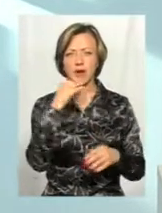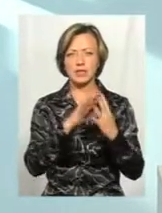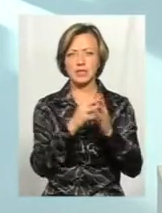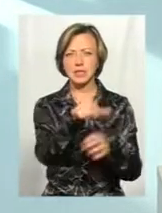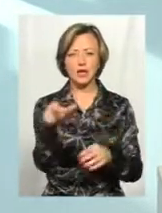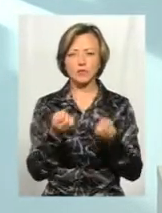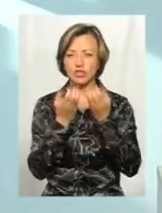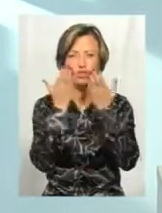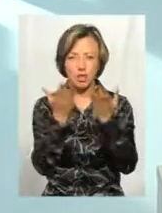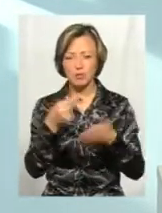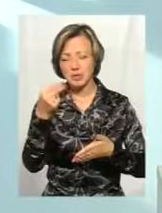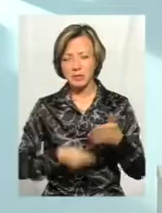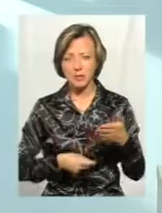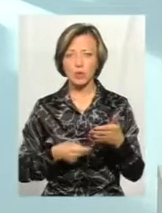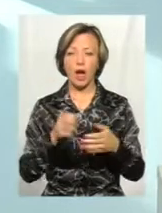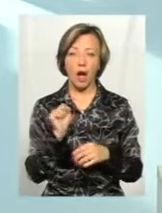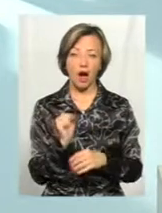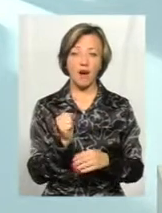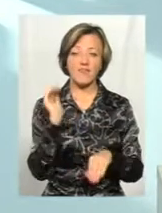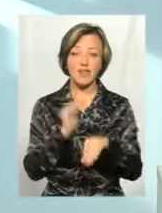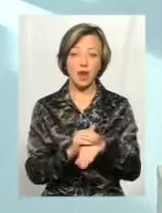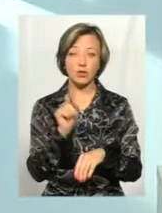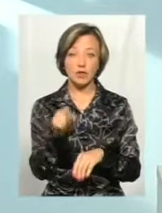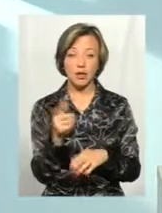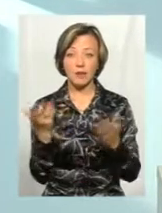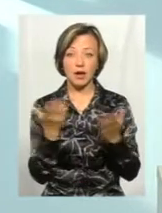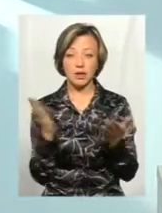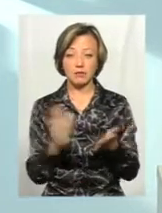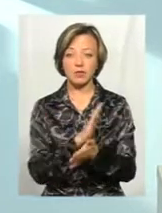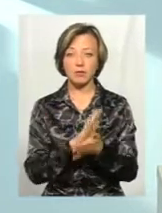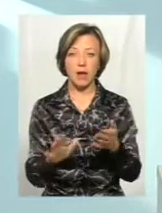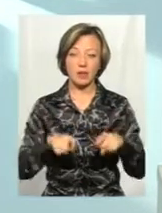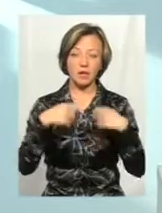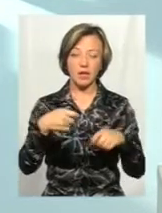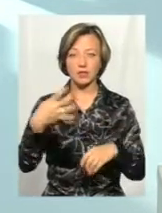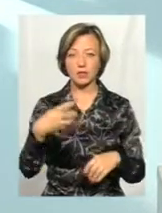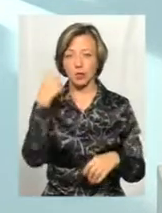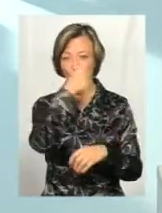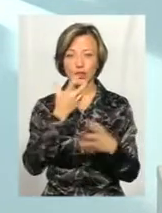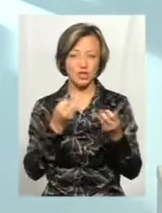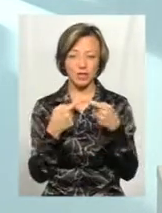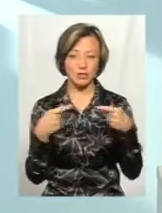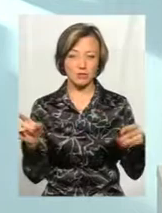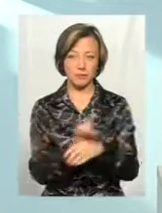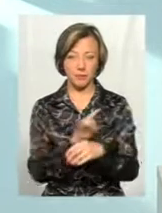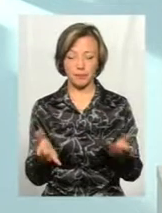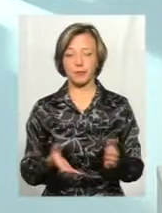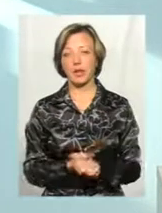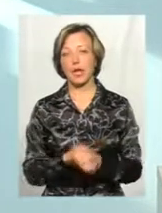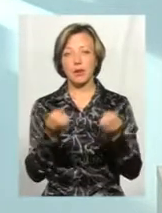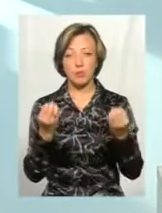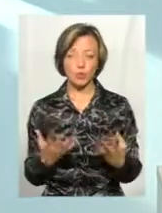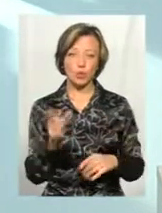просто не читають, щось підписують. А виявляється, що там якась безоплатна передача на 40 років чи ще на якийсь період часу. І